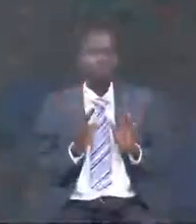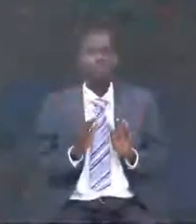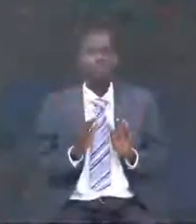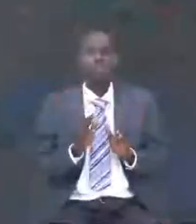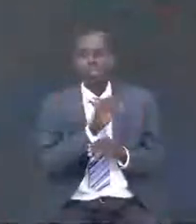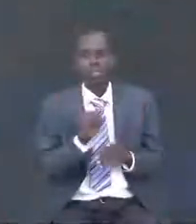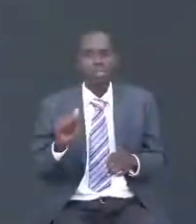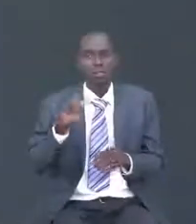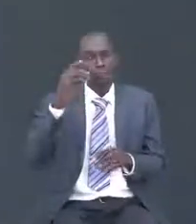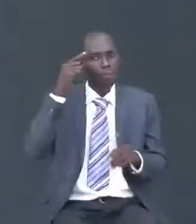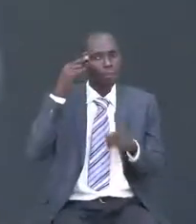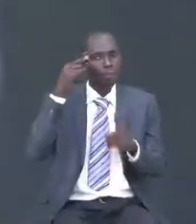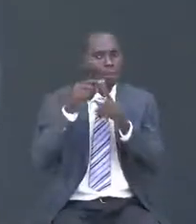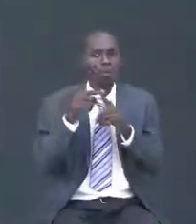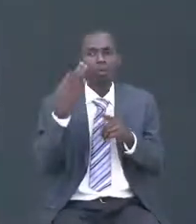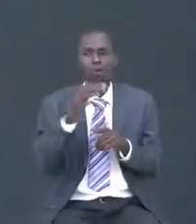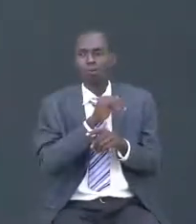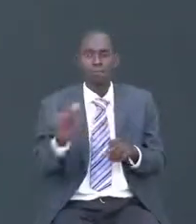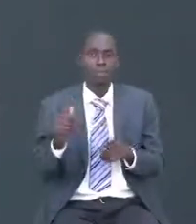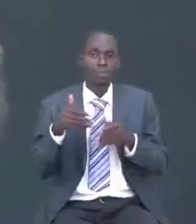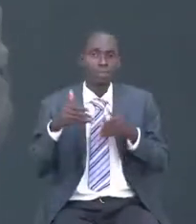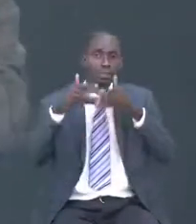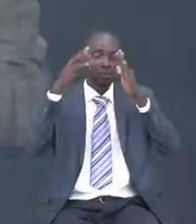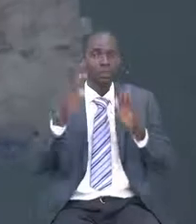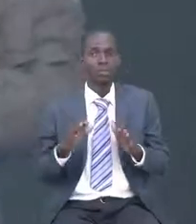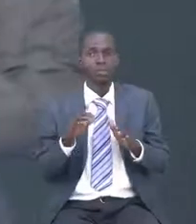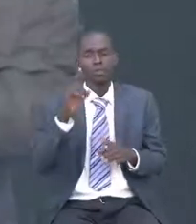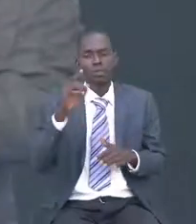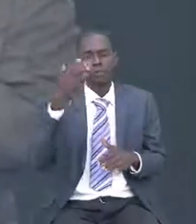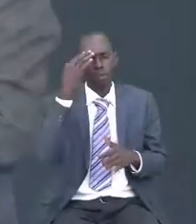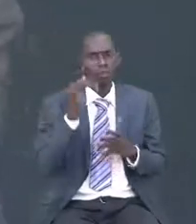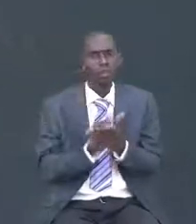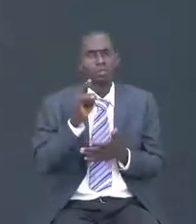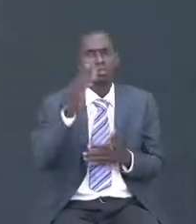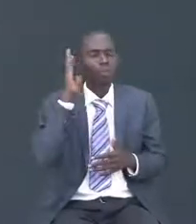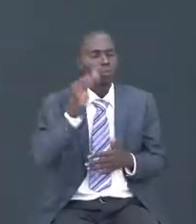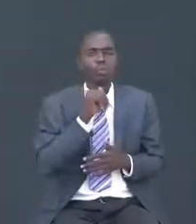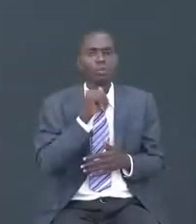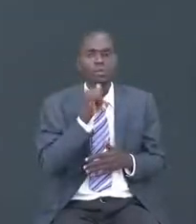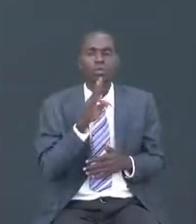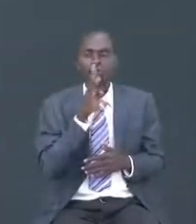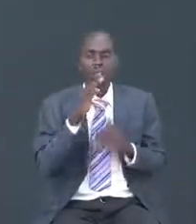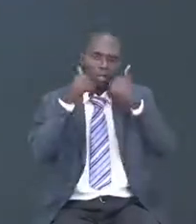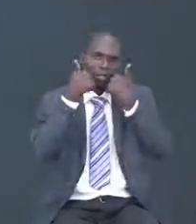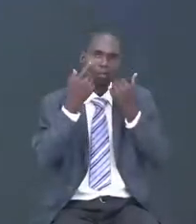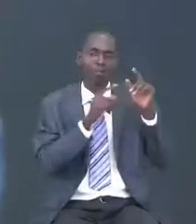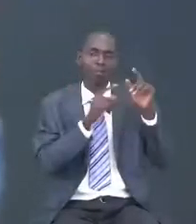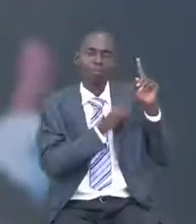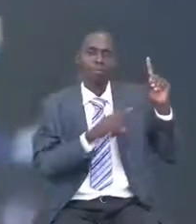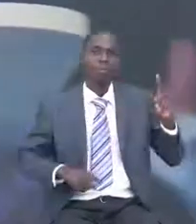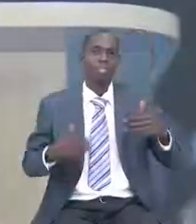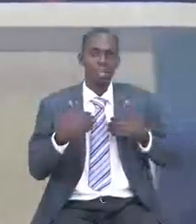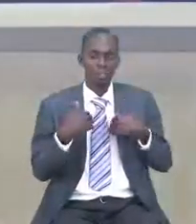d'un pionnier, vous savez que vous ne serez pas confus. Le Seigneur a